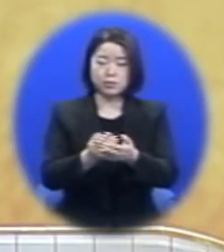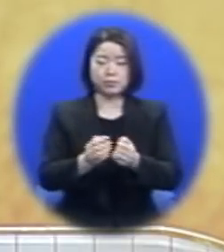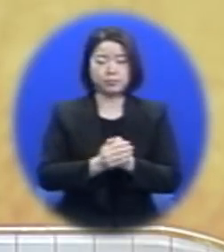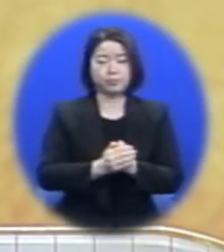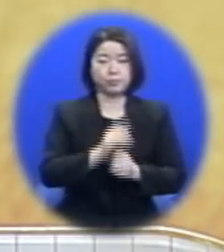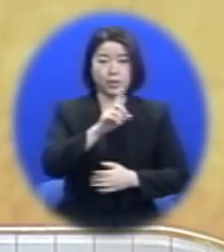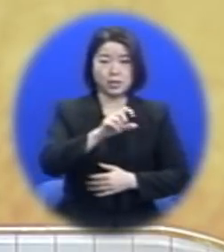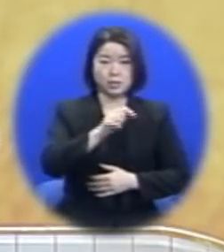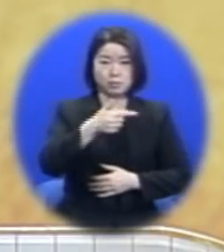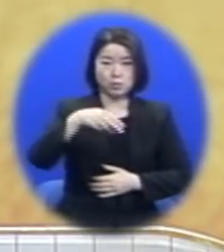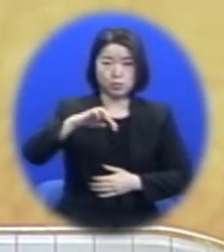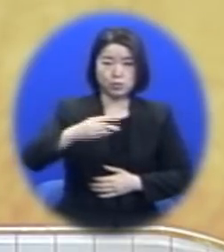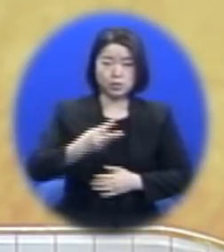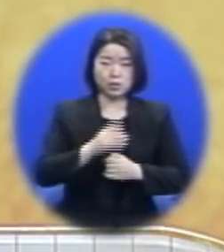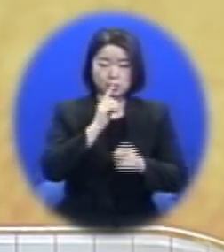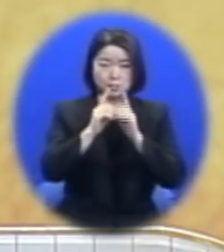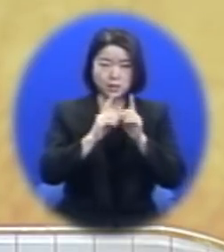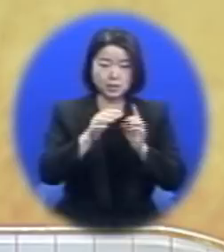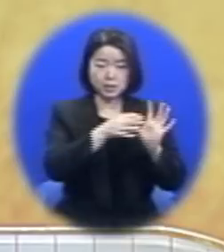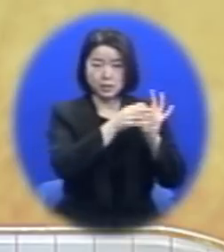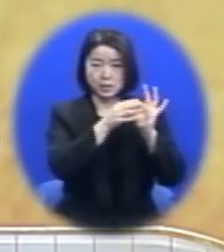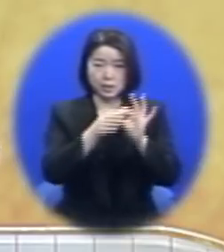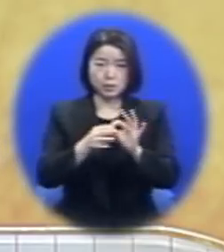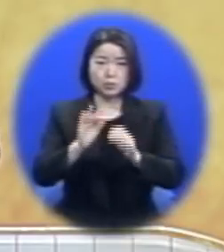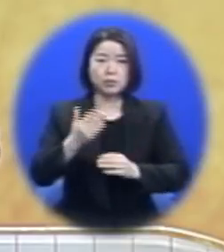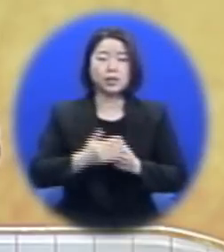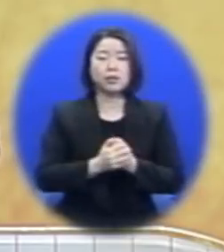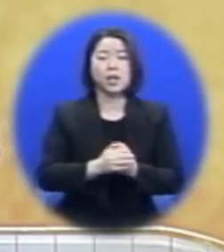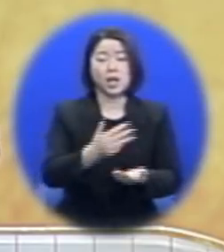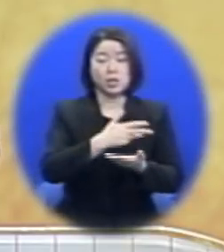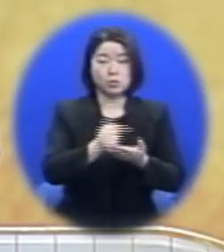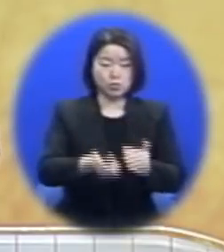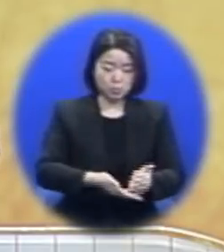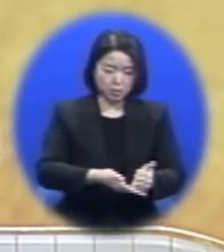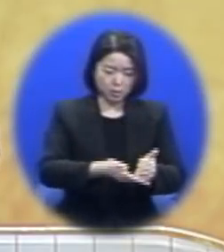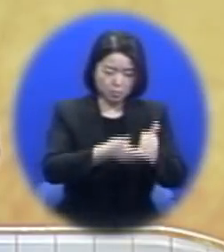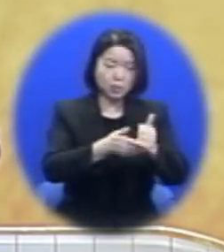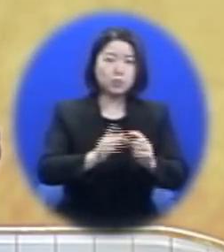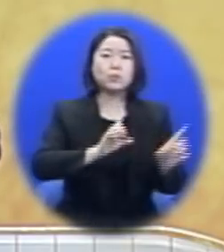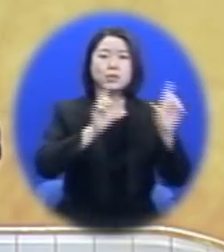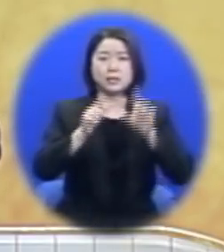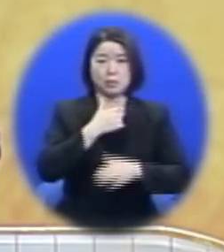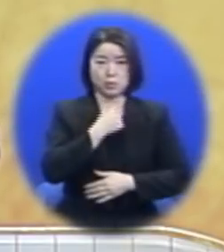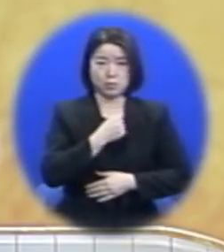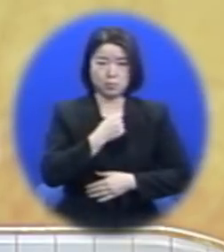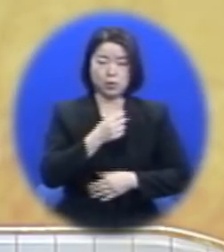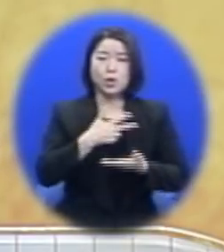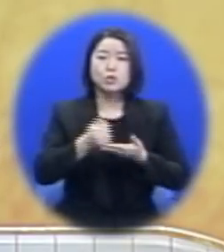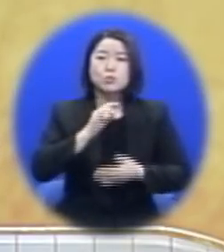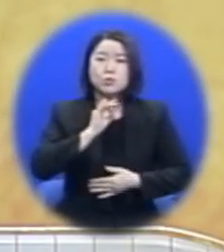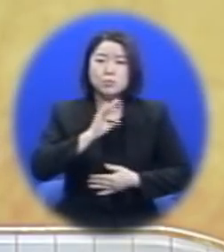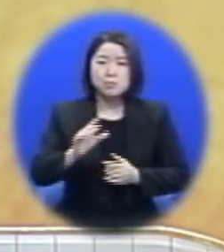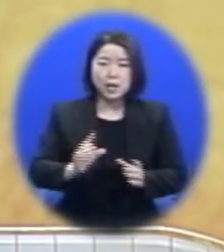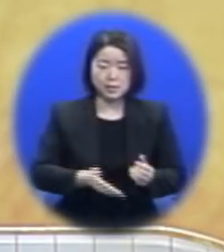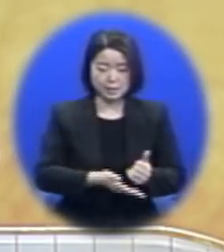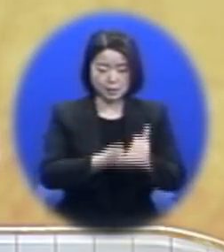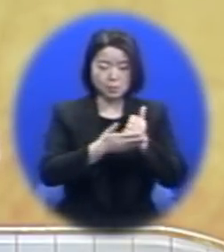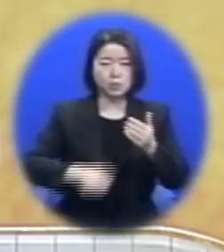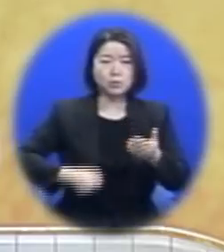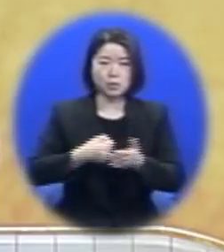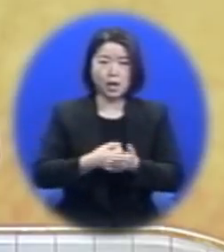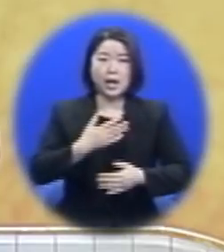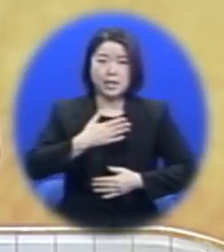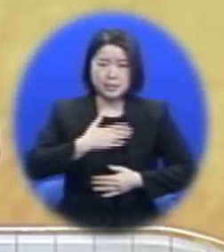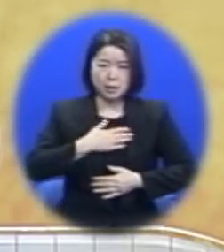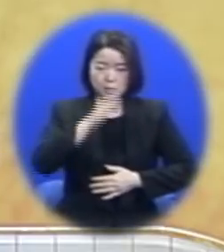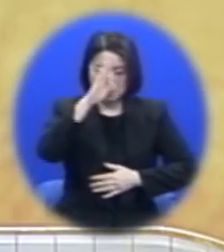16절 말씀에도 그 기도가 이어집니다. 주님을 섬기고 살겠습니다. 주님만 섬기겠습니다. 저를 낫게 하여